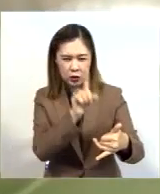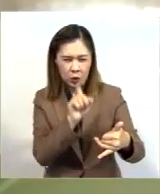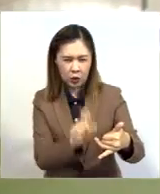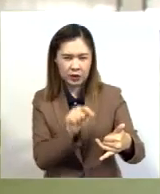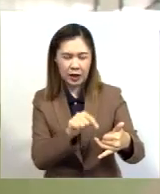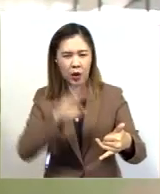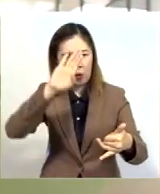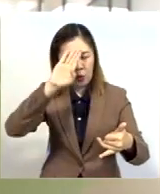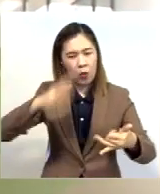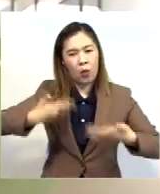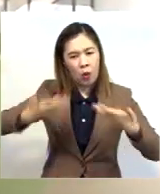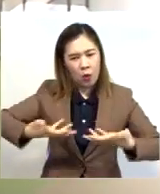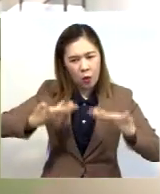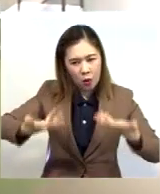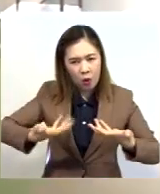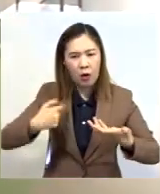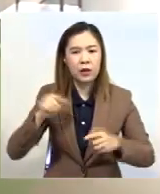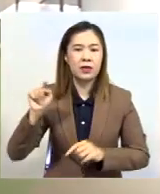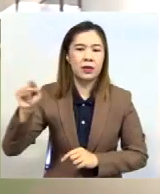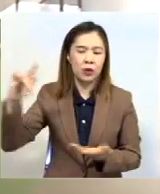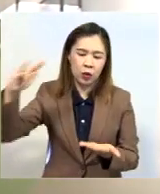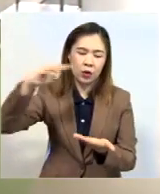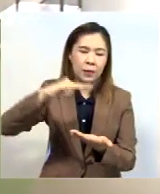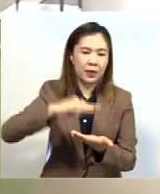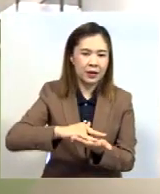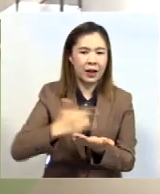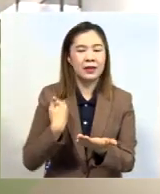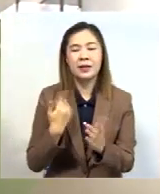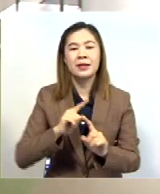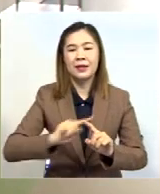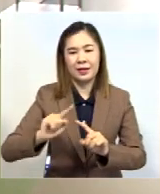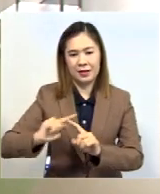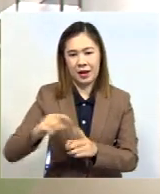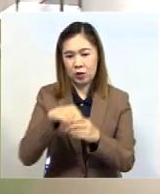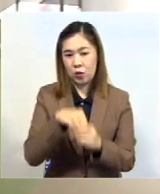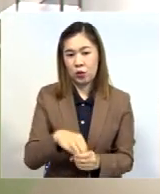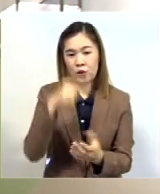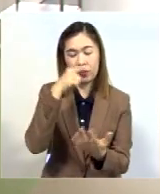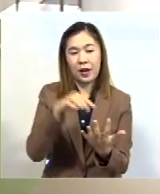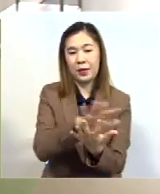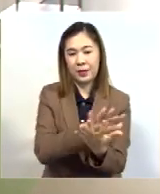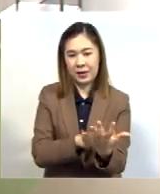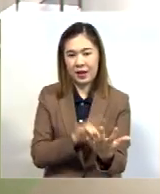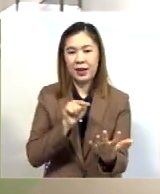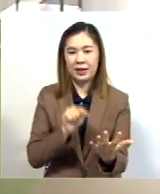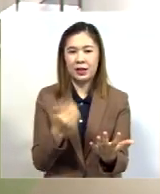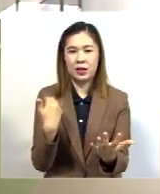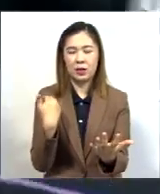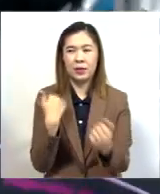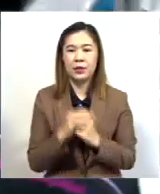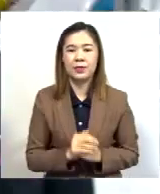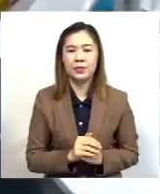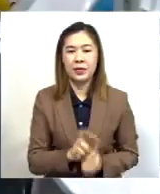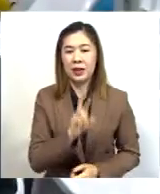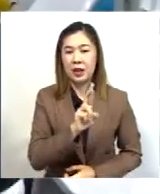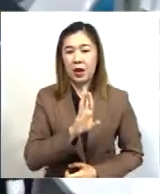ตัวร้อนมีไข้หรือว่าเดินทางมาจากพื้นที่เสี่ยงต่างๆไม่ว่าอยู่ในพื้นที่ไหนของประเทศไทยค่ะเขาจะมีการนำเข้าสู่ระ